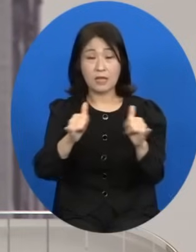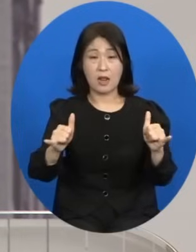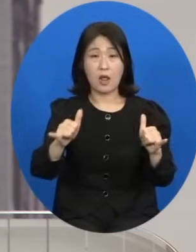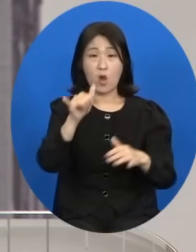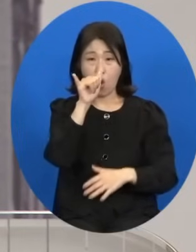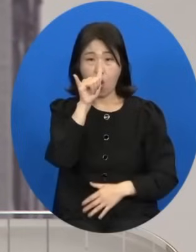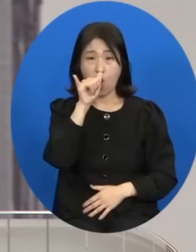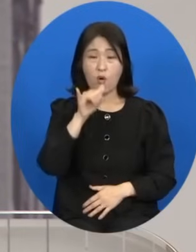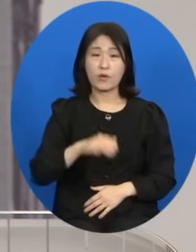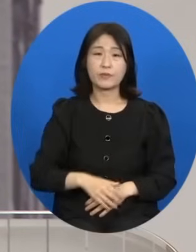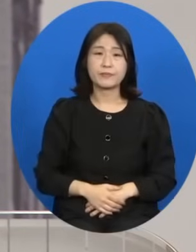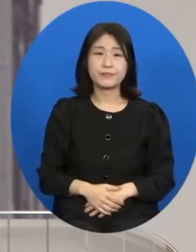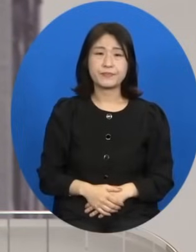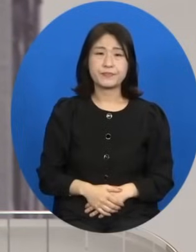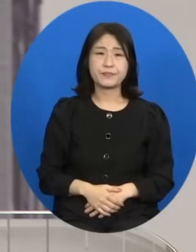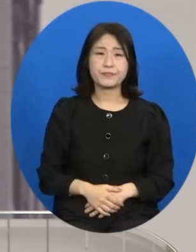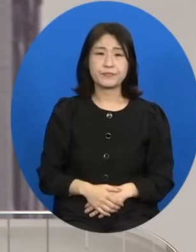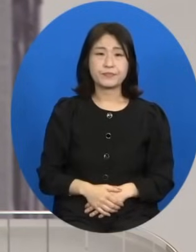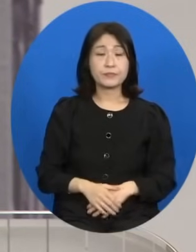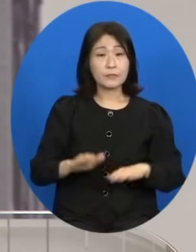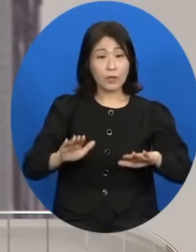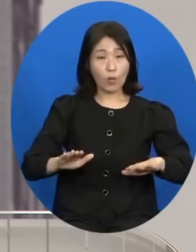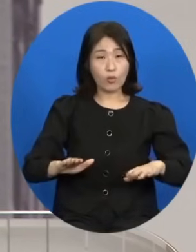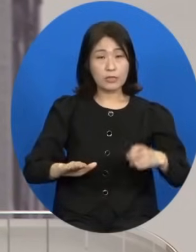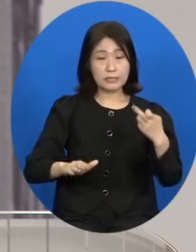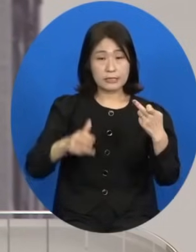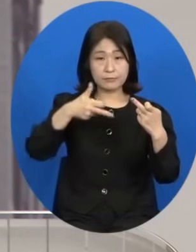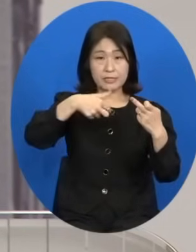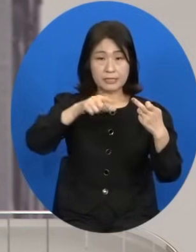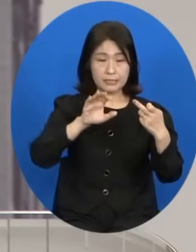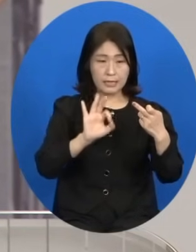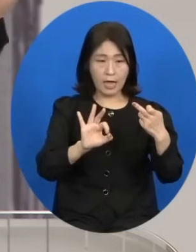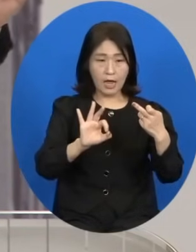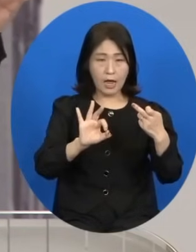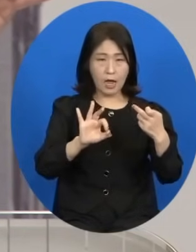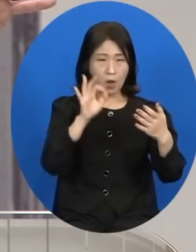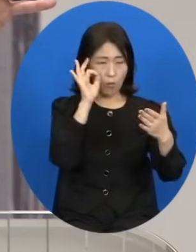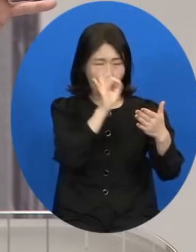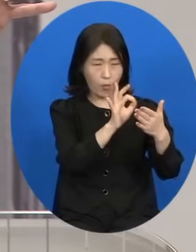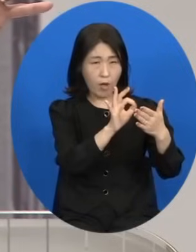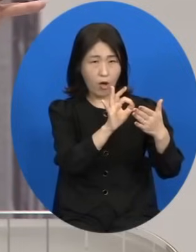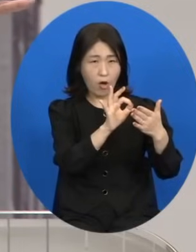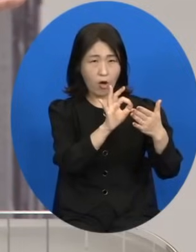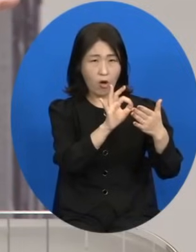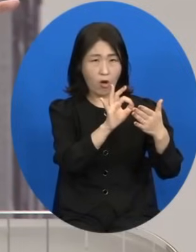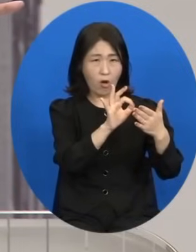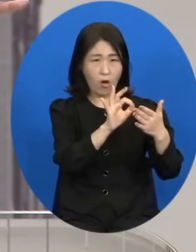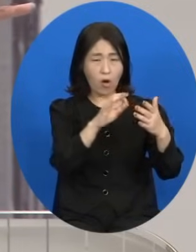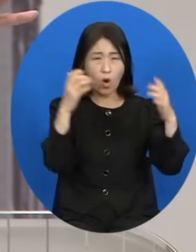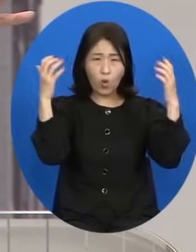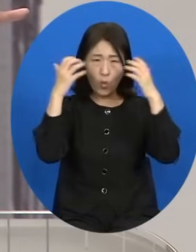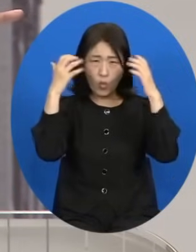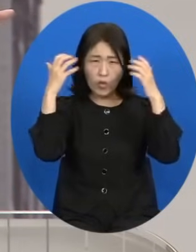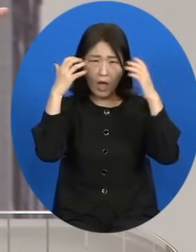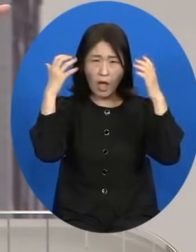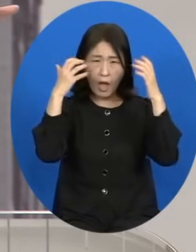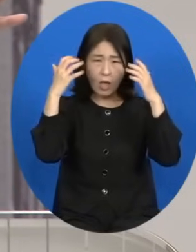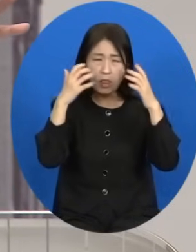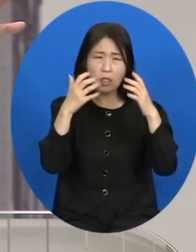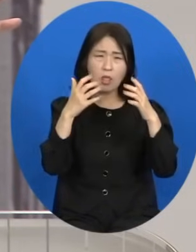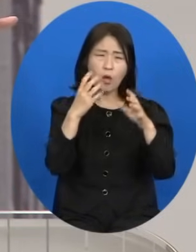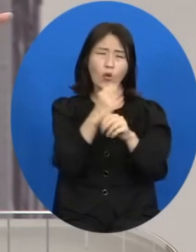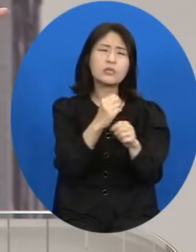때문에 그렇습니다 오늘이 12장은 두 가지 질문으로 구성이 되어 있어요 얼마나 이런 고난이 오래될 것입니까 지속이